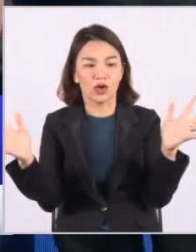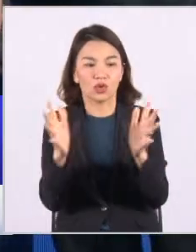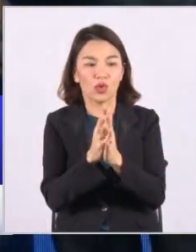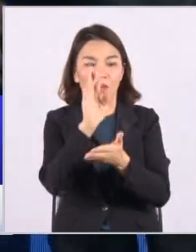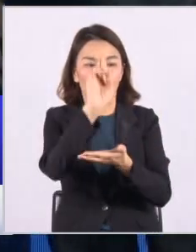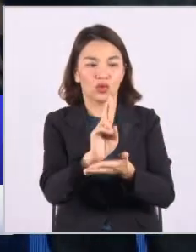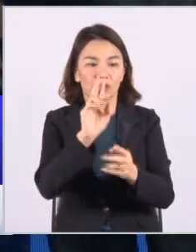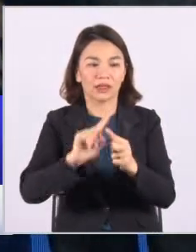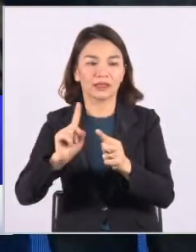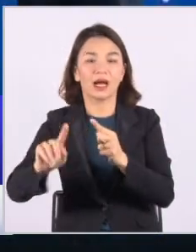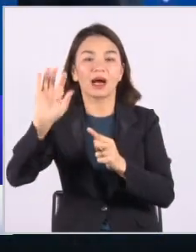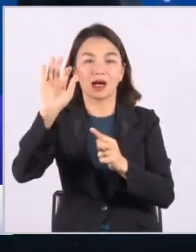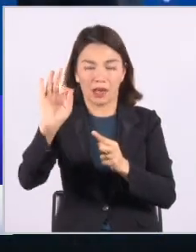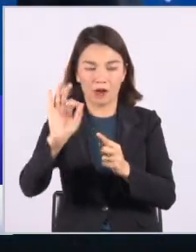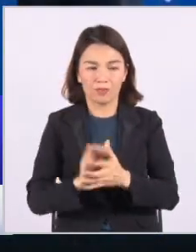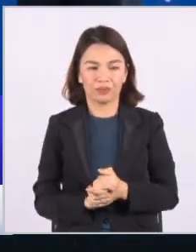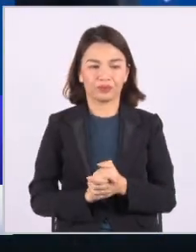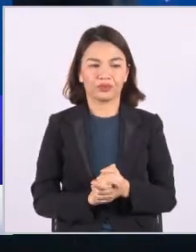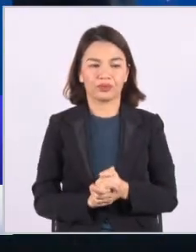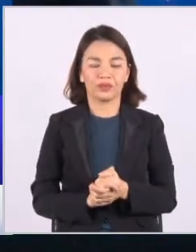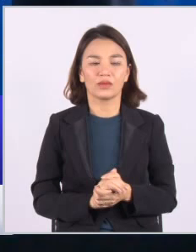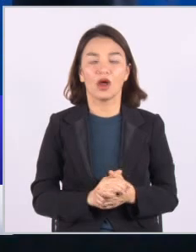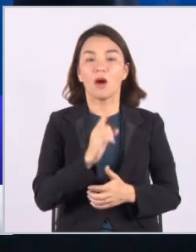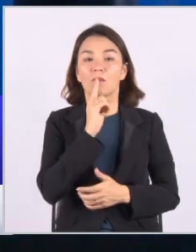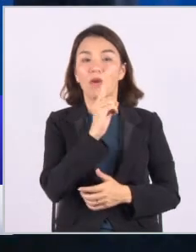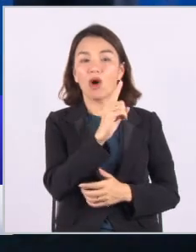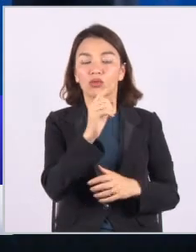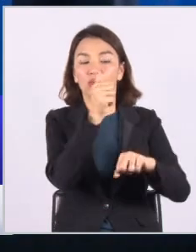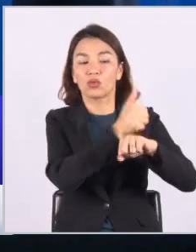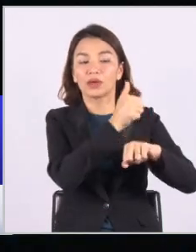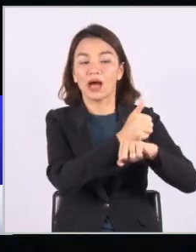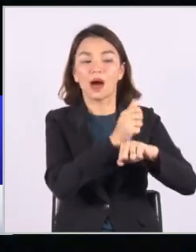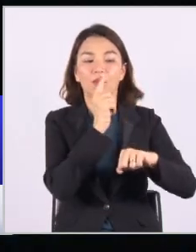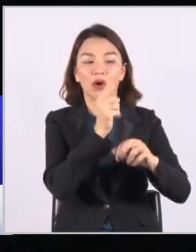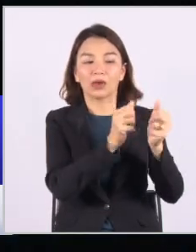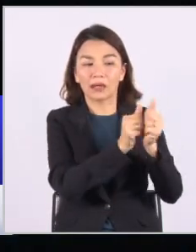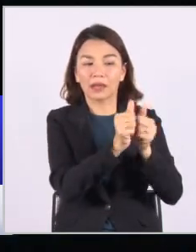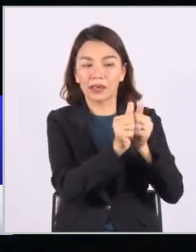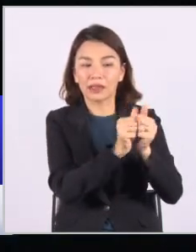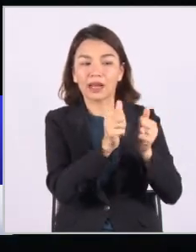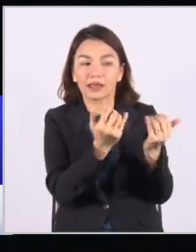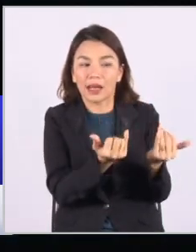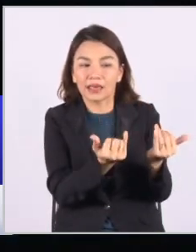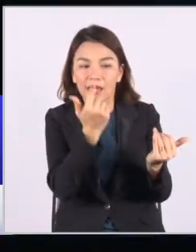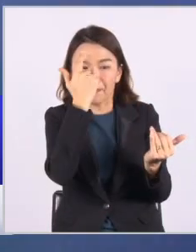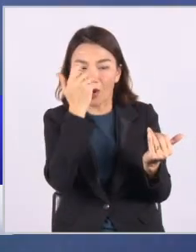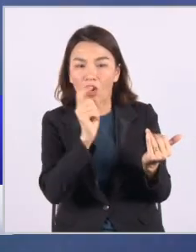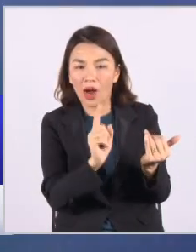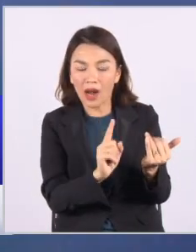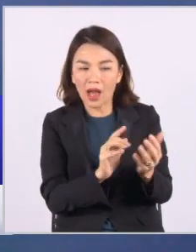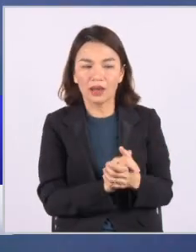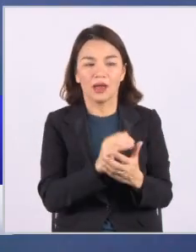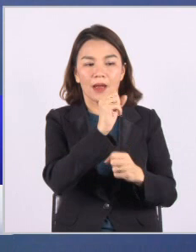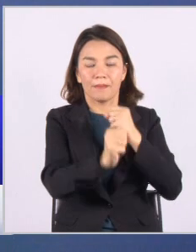การแข่งขันซึ่งคุณสนธยานั้นก็บอกว่าที่มาที่ไปของการจัดการแข่งขัน Thailand Super Series เนี่ยครบรอบ